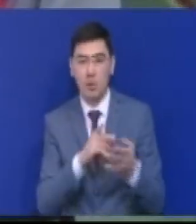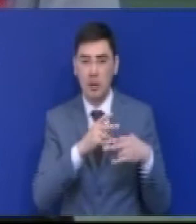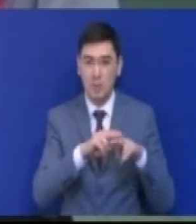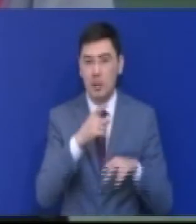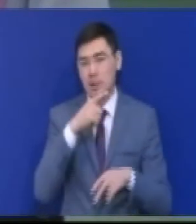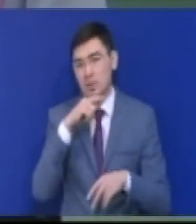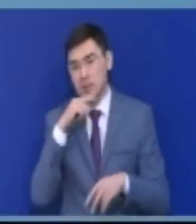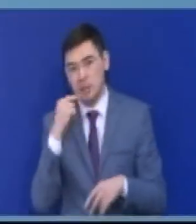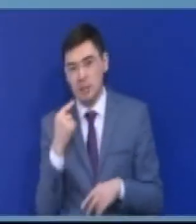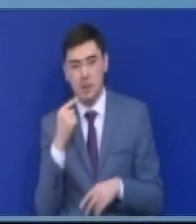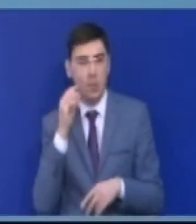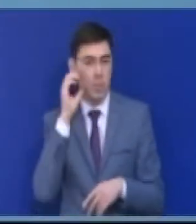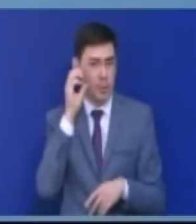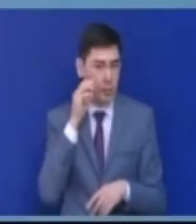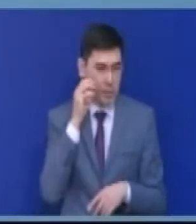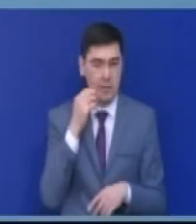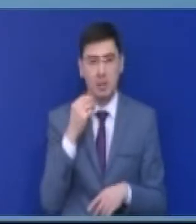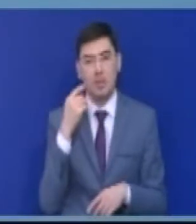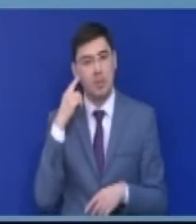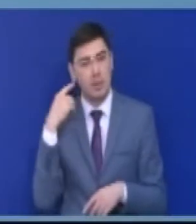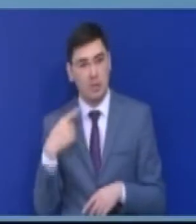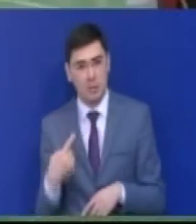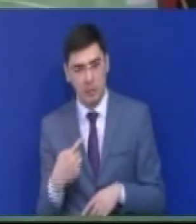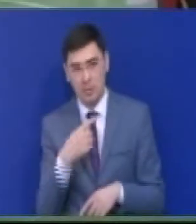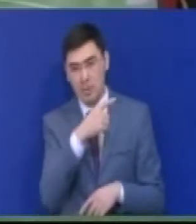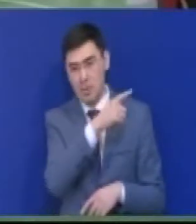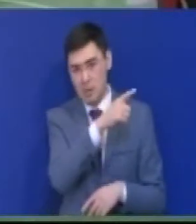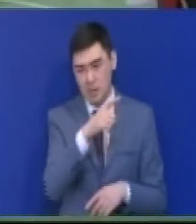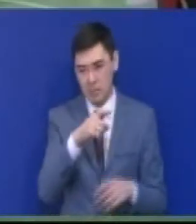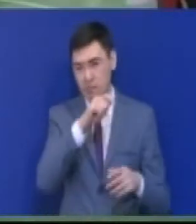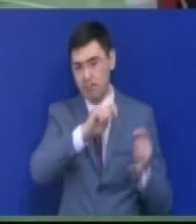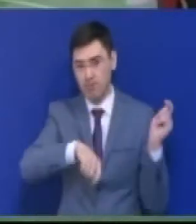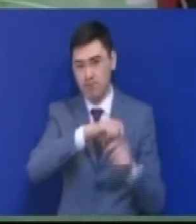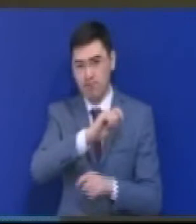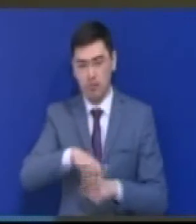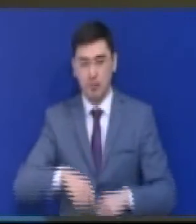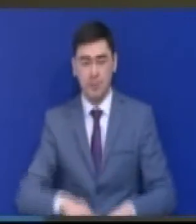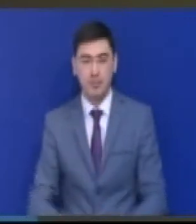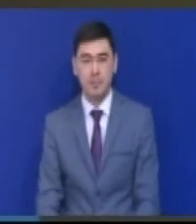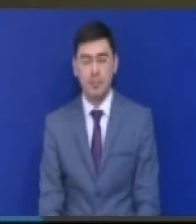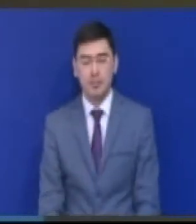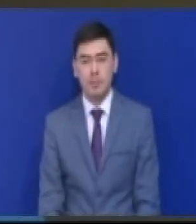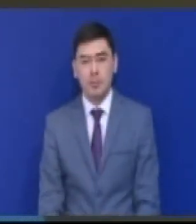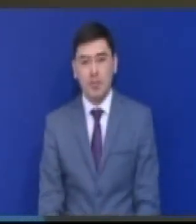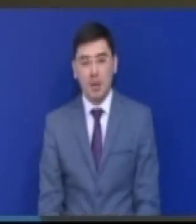России, Таджикистана и Узбекистана. Спортсмены соревновались в 55 весовых категориях.